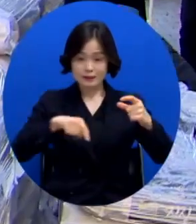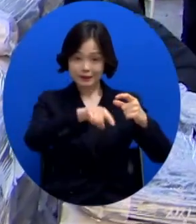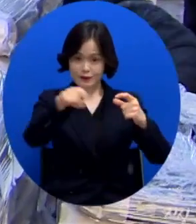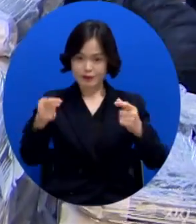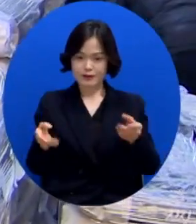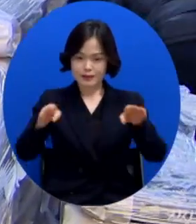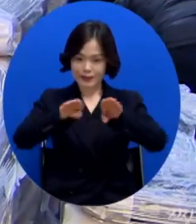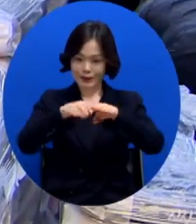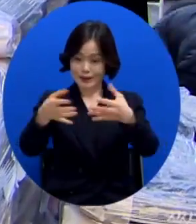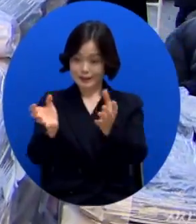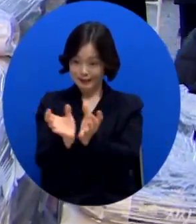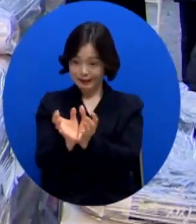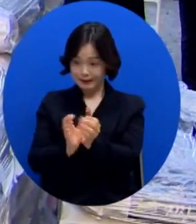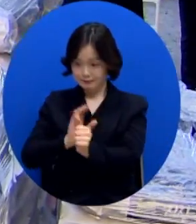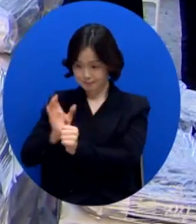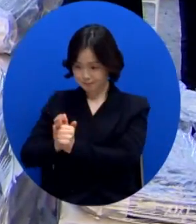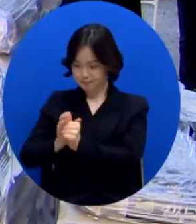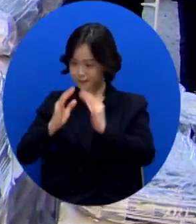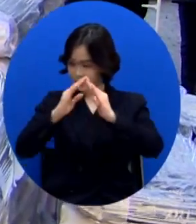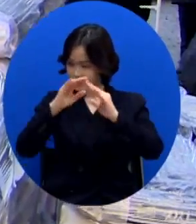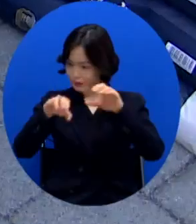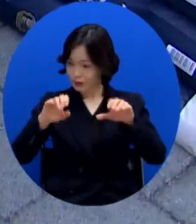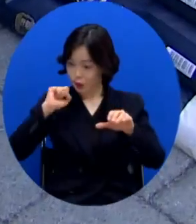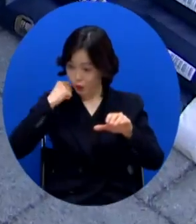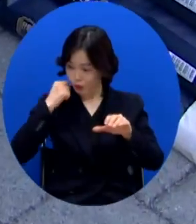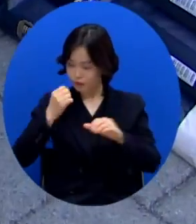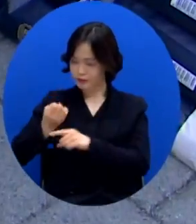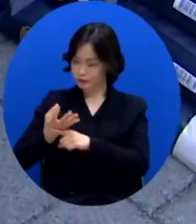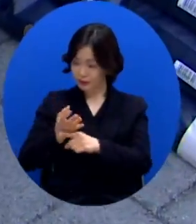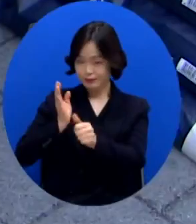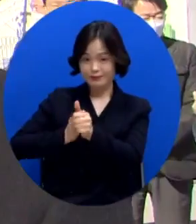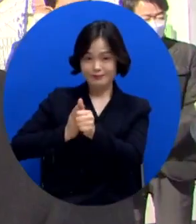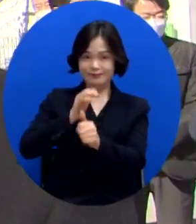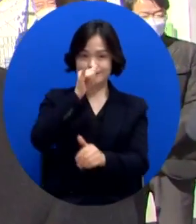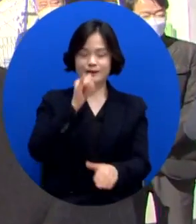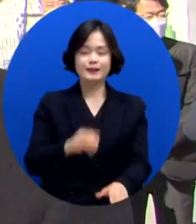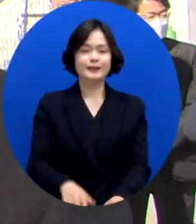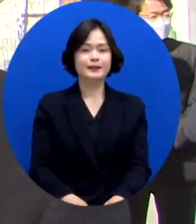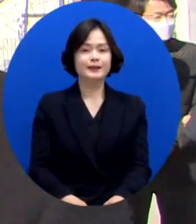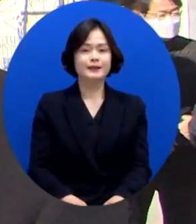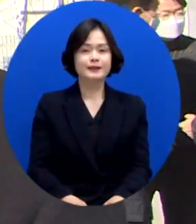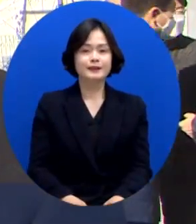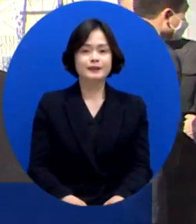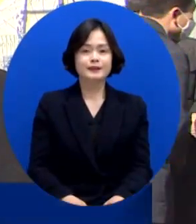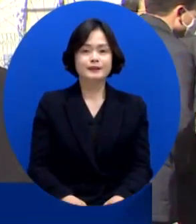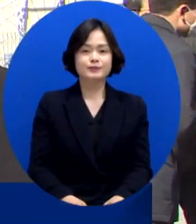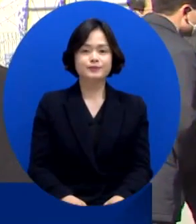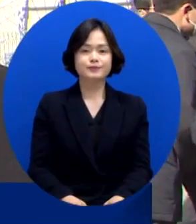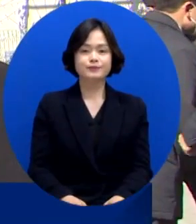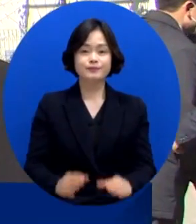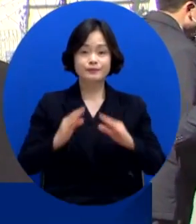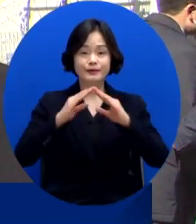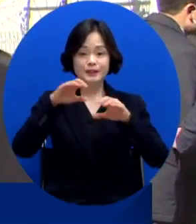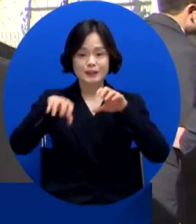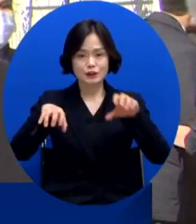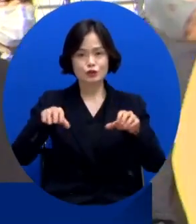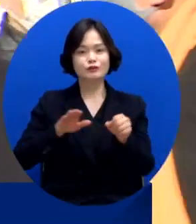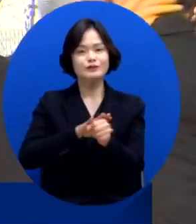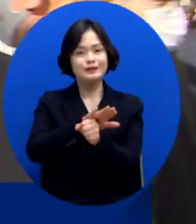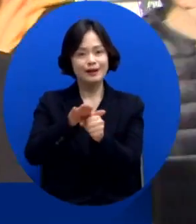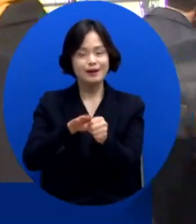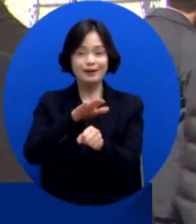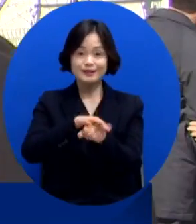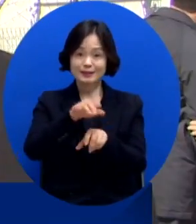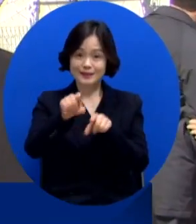단체에 기탁해 어려운 이웃들에게 전달할 예정입니다. 이웃 사랑의 실천, 대표적인